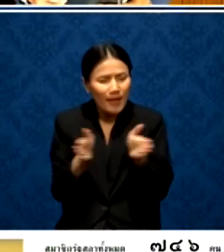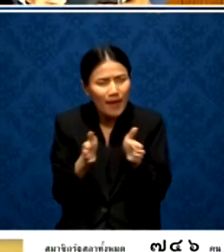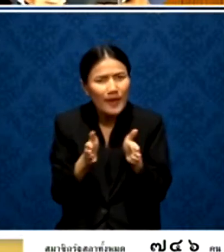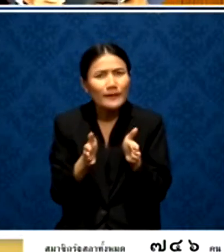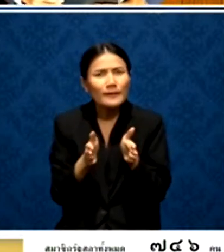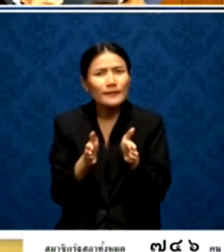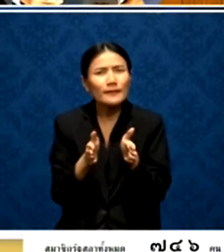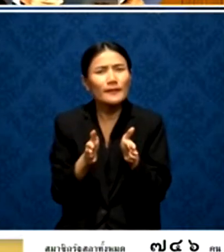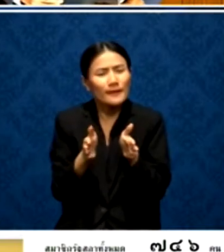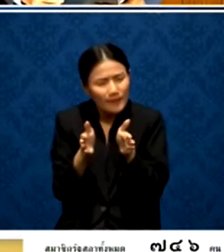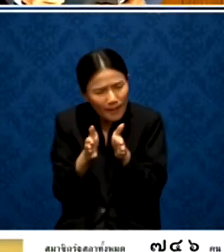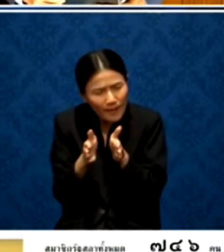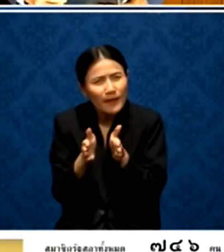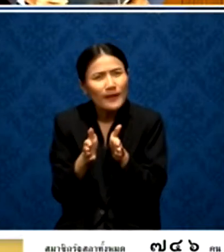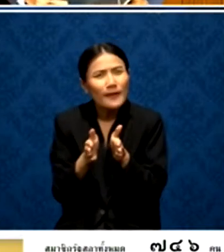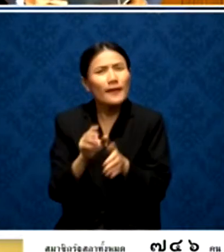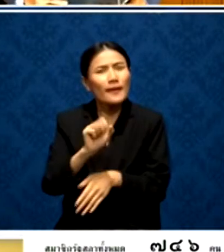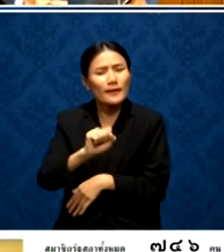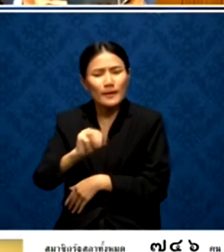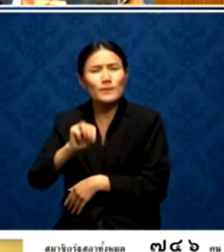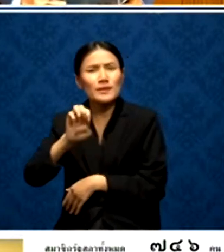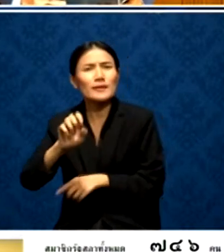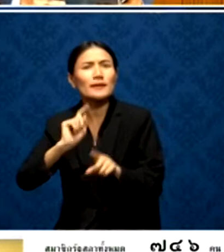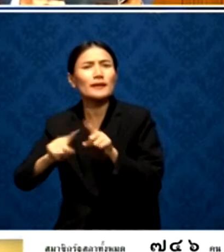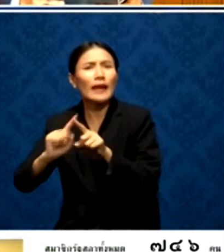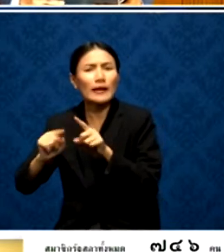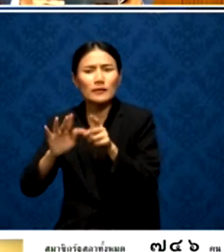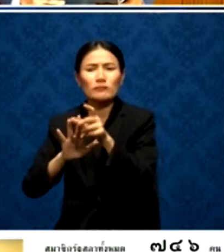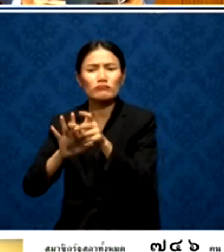าดย่อมที่ได้รับผลกระทบจากโควิด-19